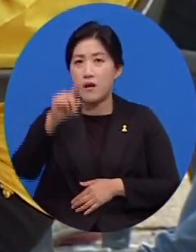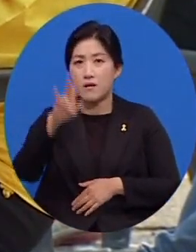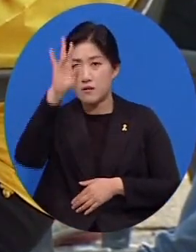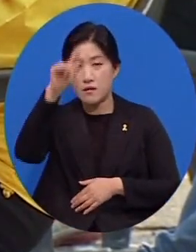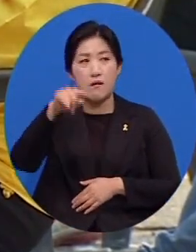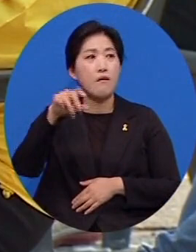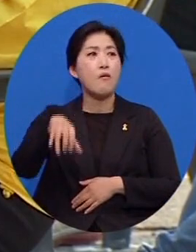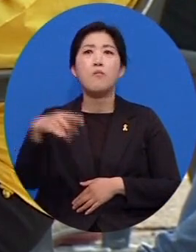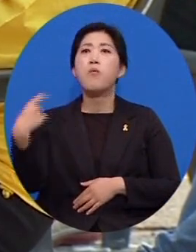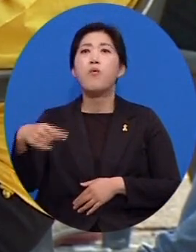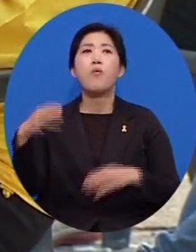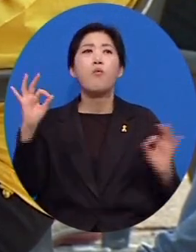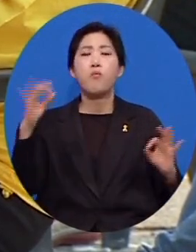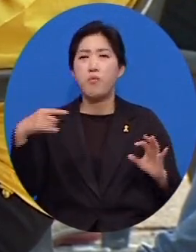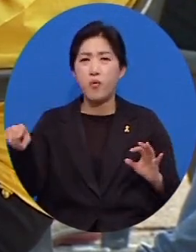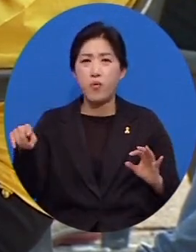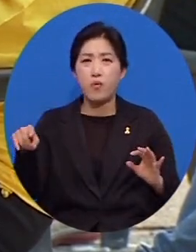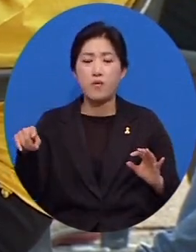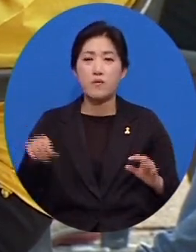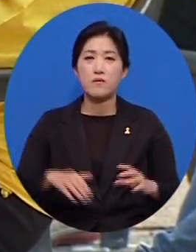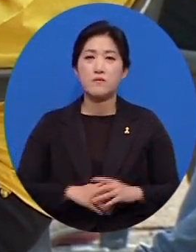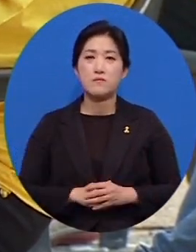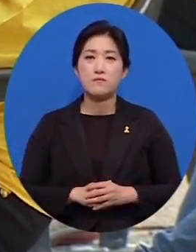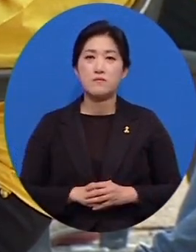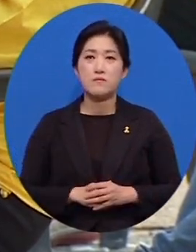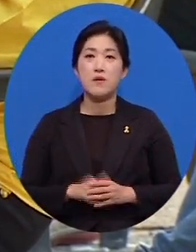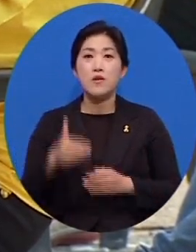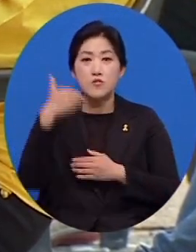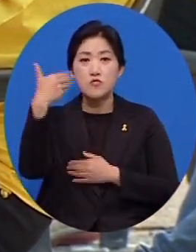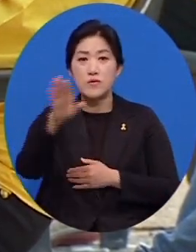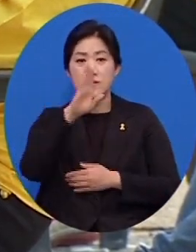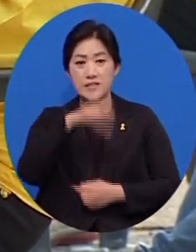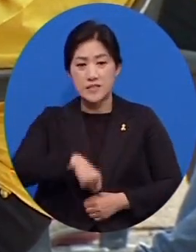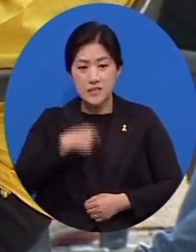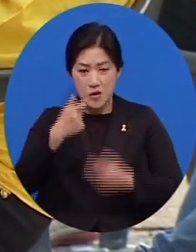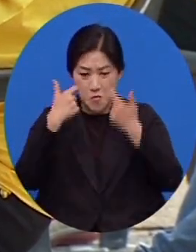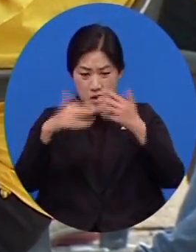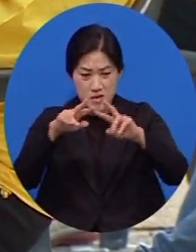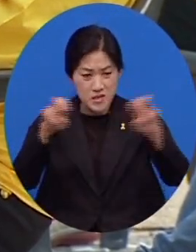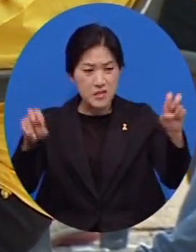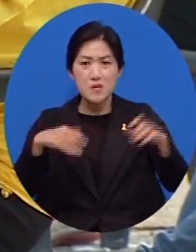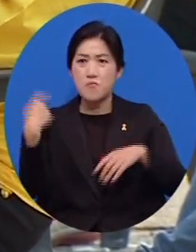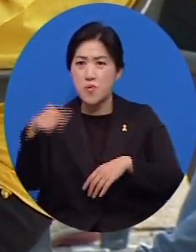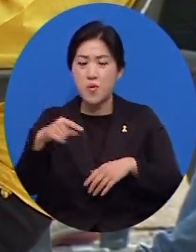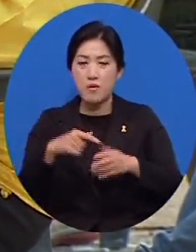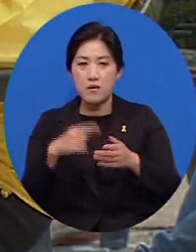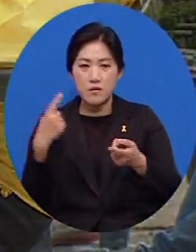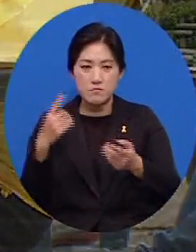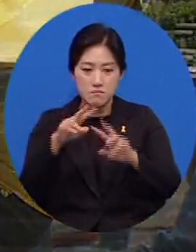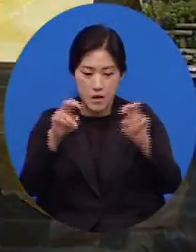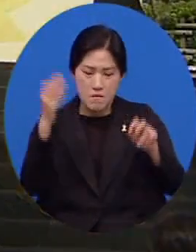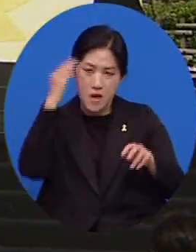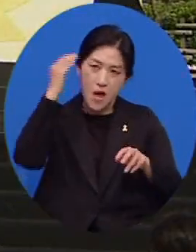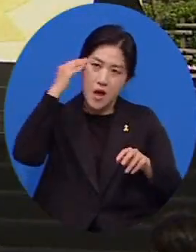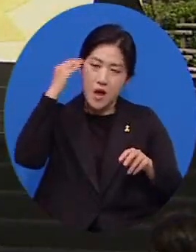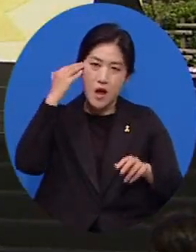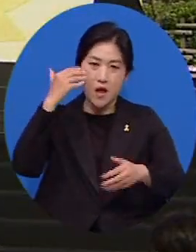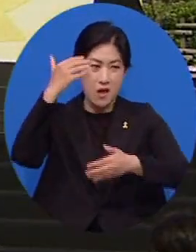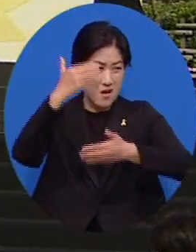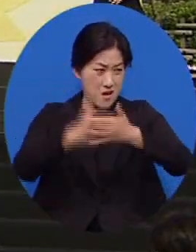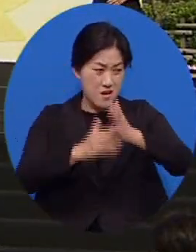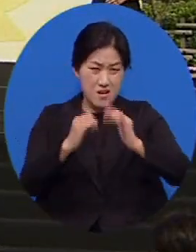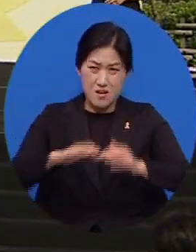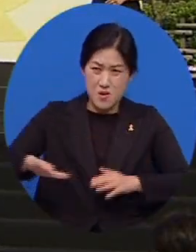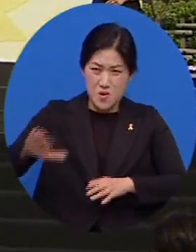하고 있었습니까? 그 뒤에 진상규명을 방해하기 위하여 유가족들에게